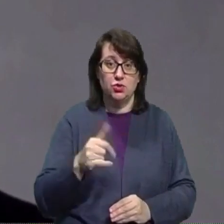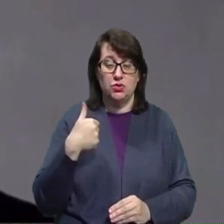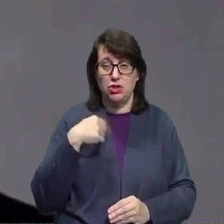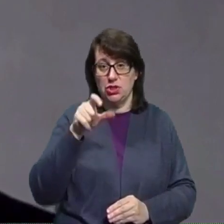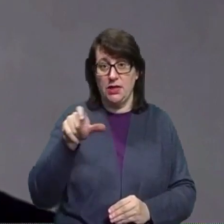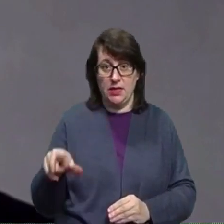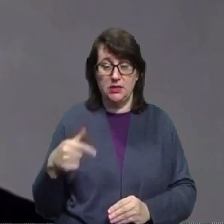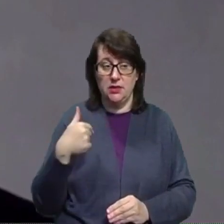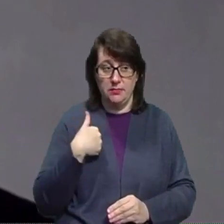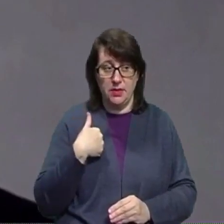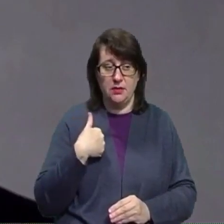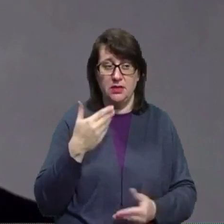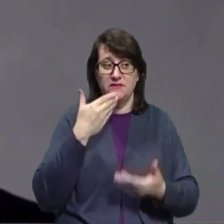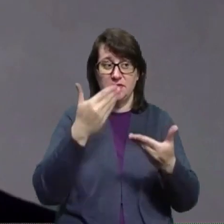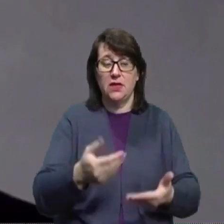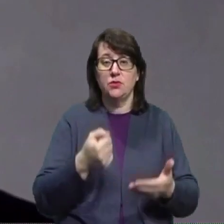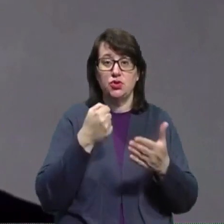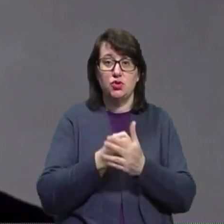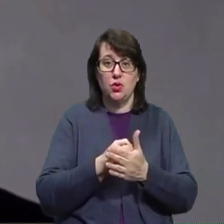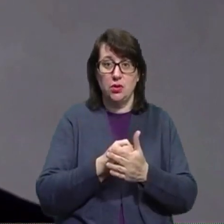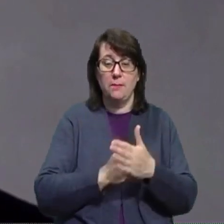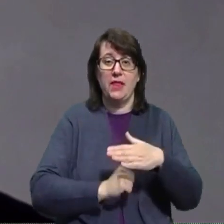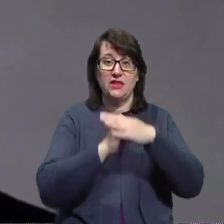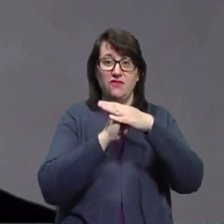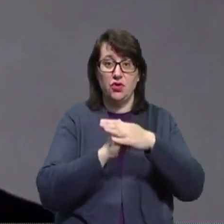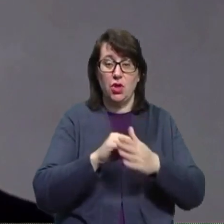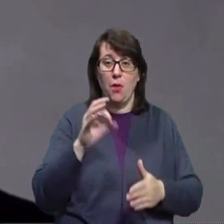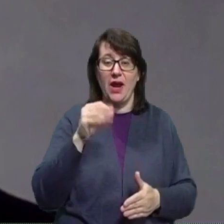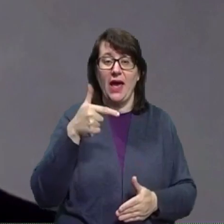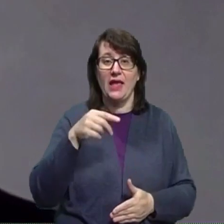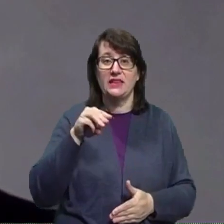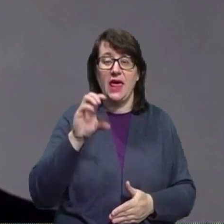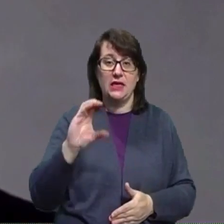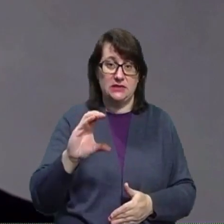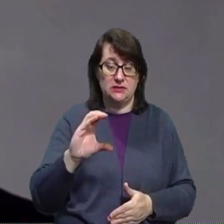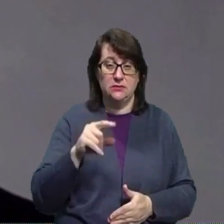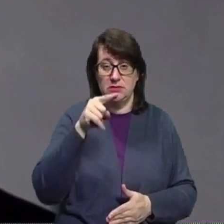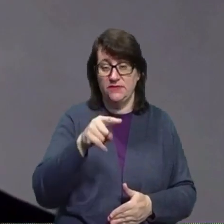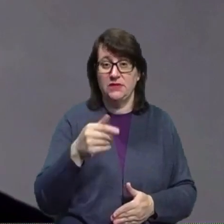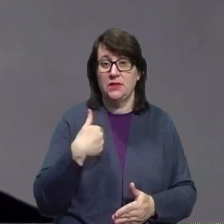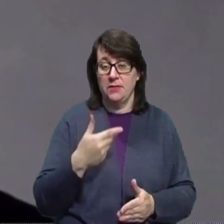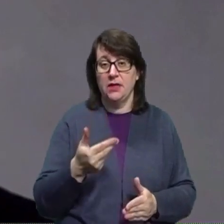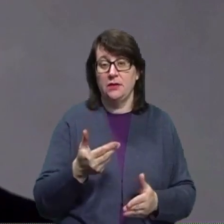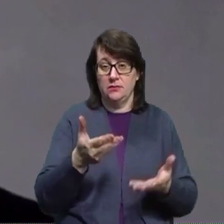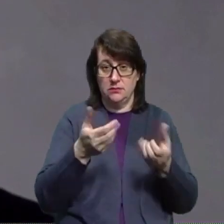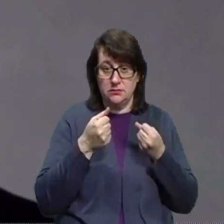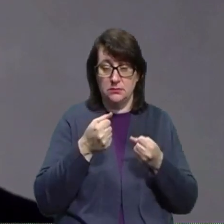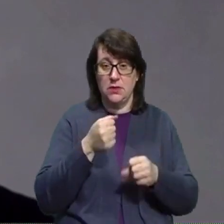Ми звертаємося до платформи оператора ГТС. Звідти ми